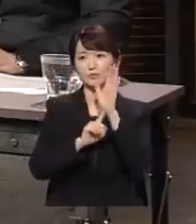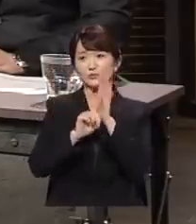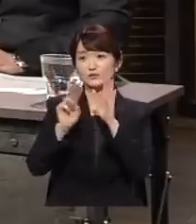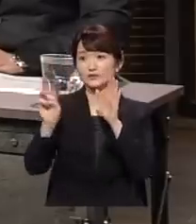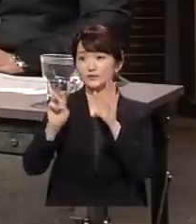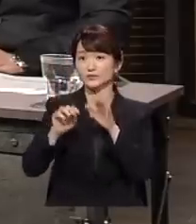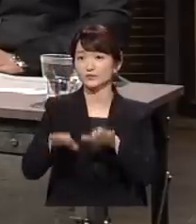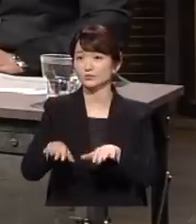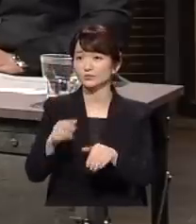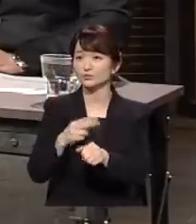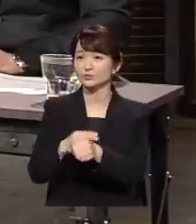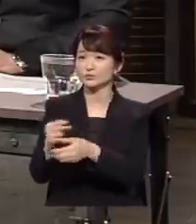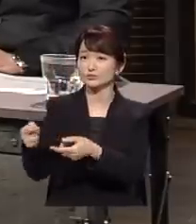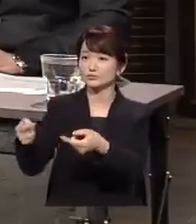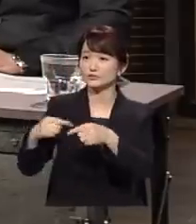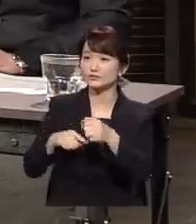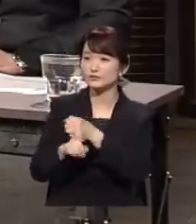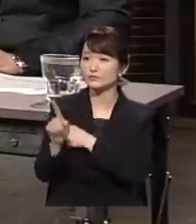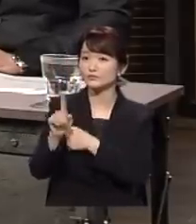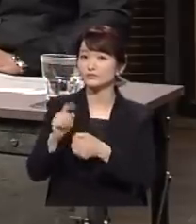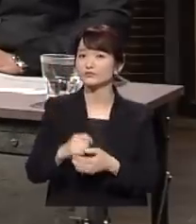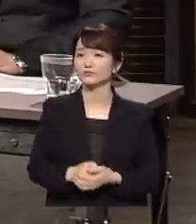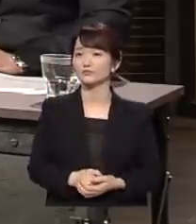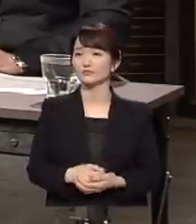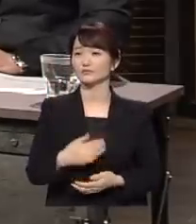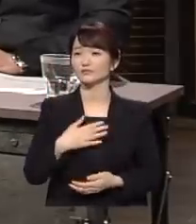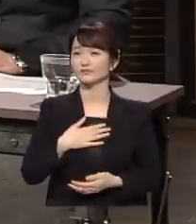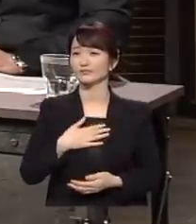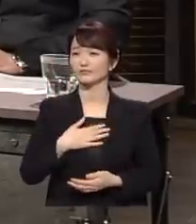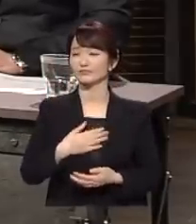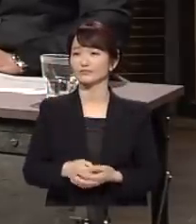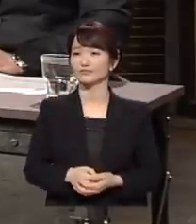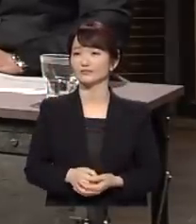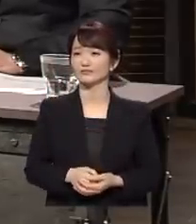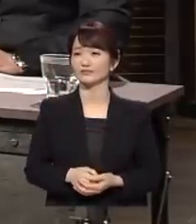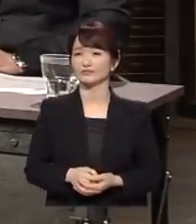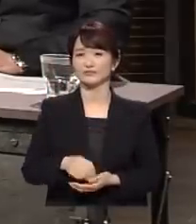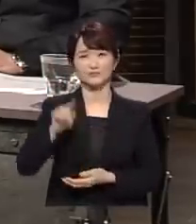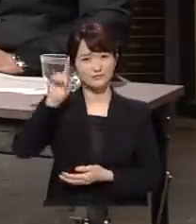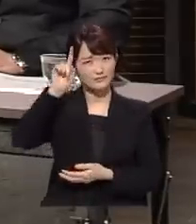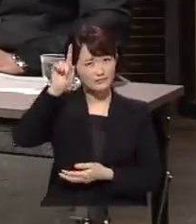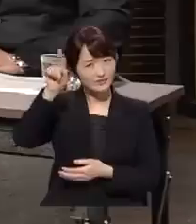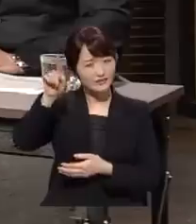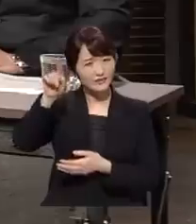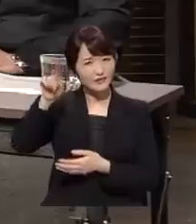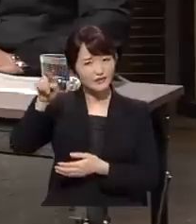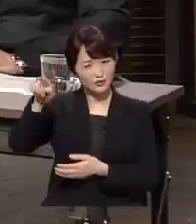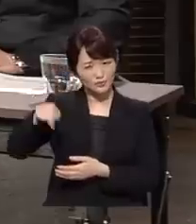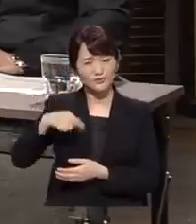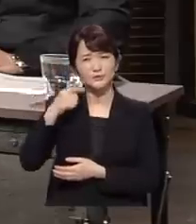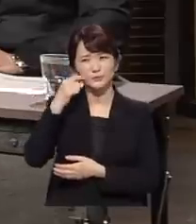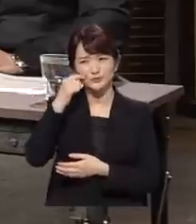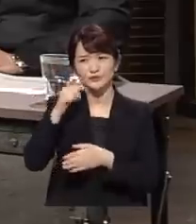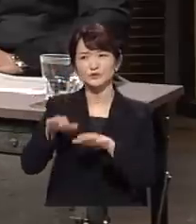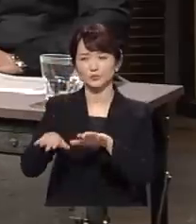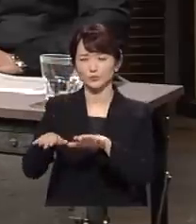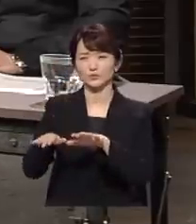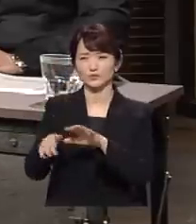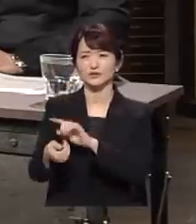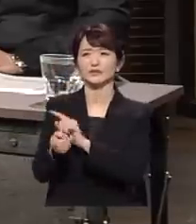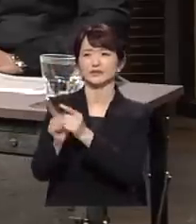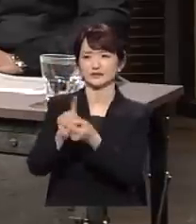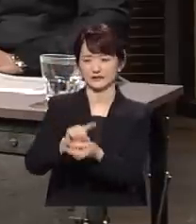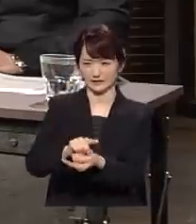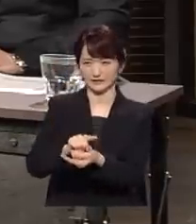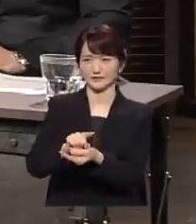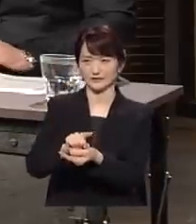일이십니까? 아, 예. 오늘 제가 뭐 내일 출연을 못 해서 예. 오늘 바꾸기로.